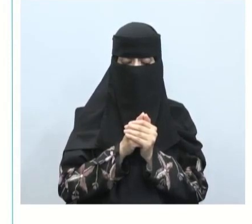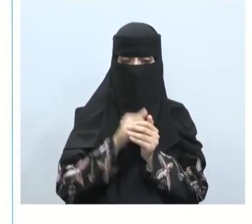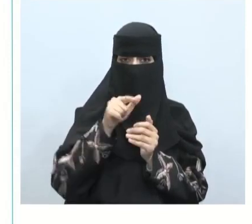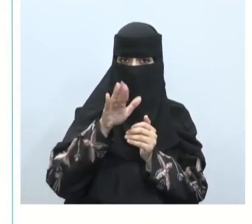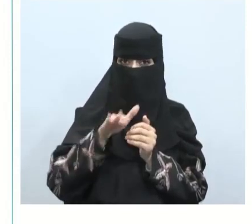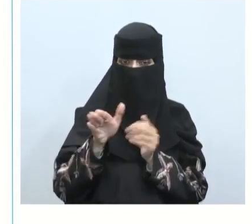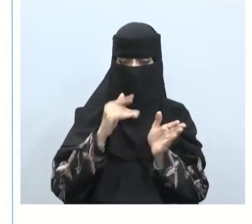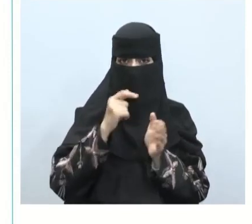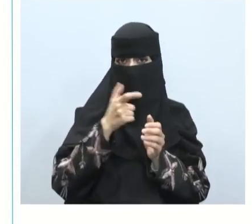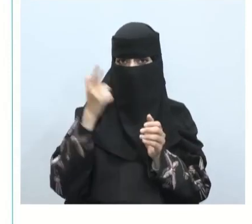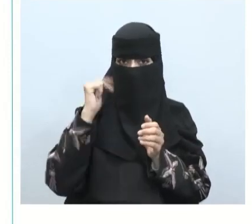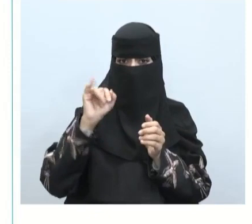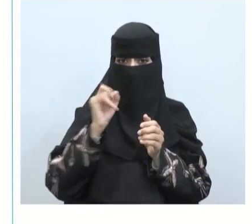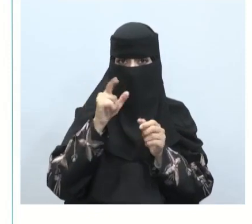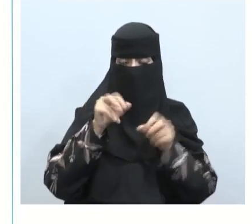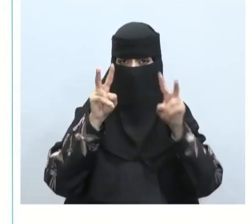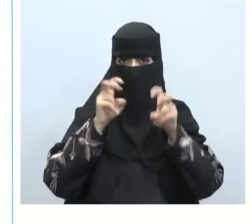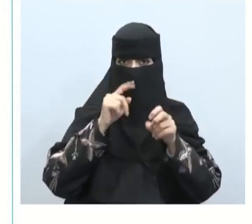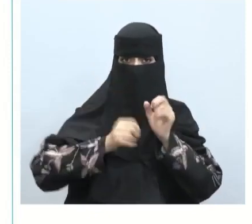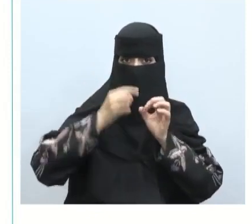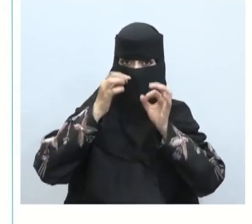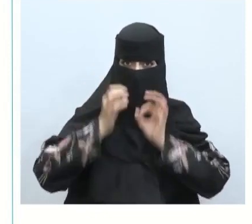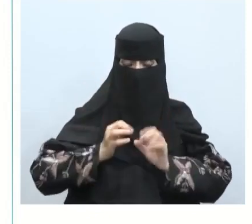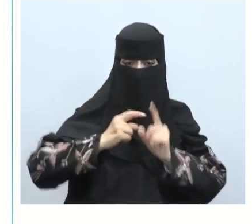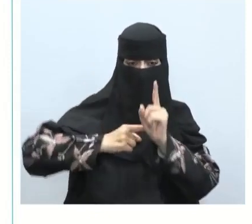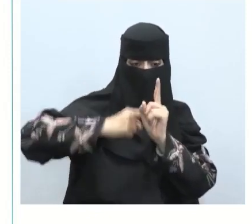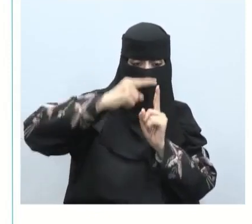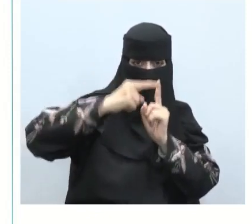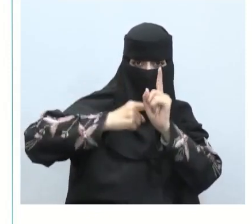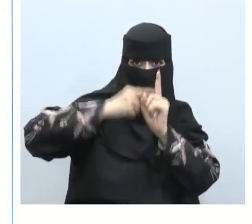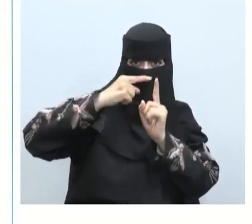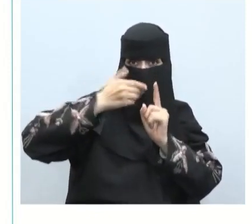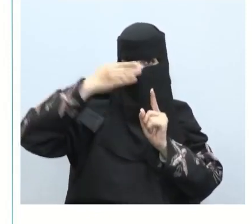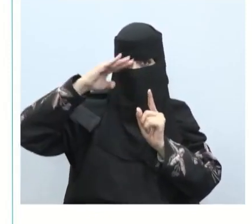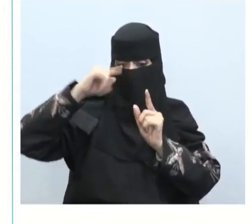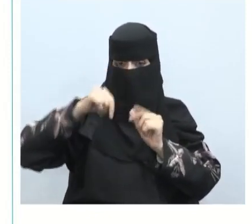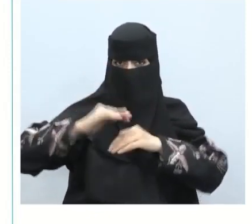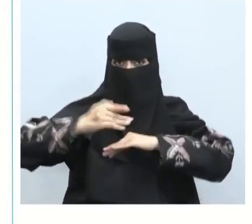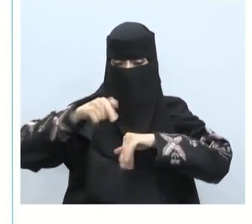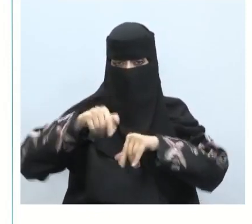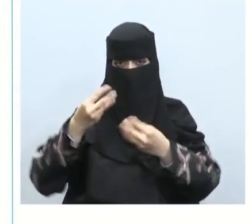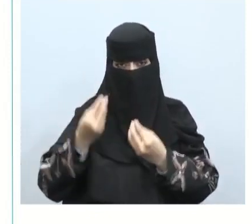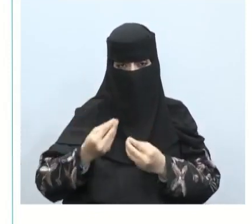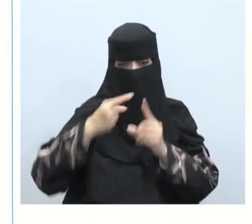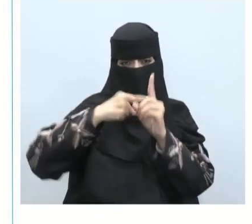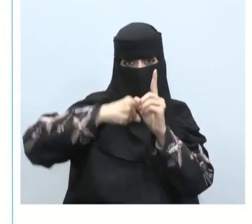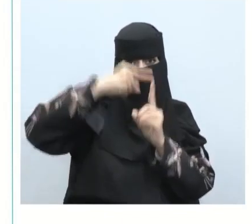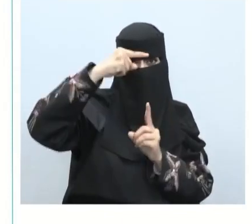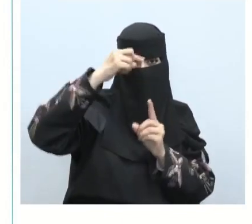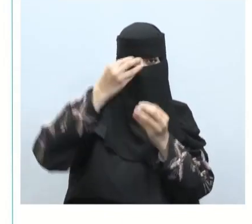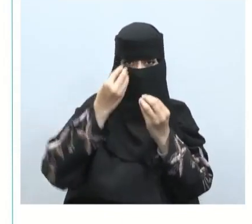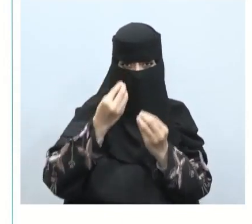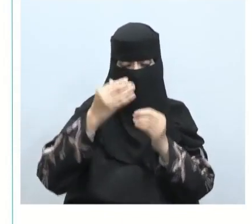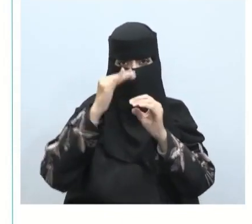اذا كانت من الحلول ان تتحقق من درجه حراره الحاسب وانتظر حتى يبرد اذا كان